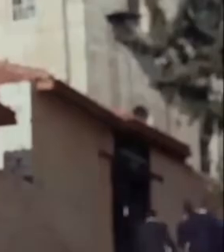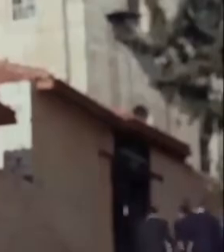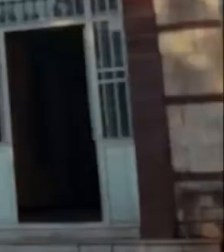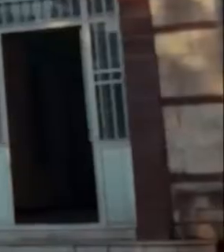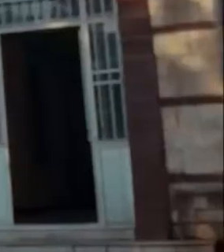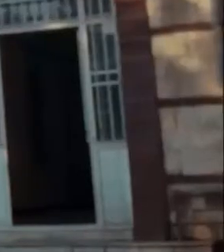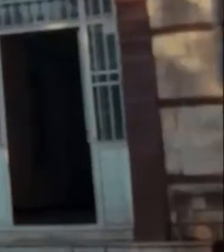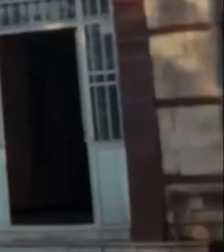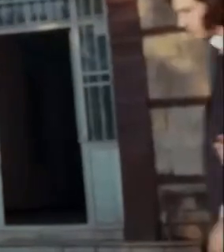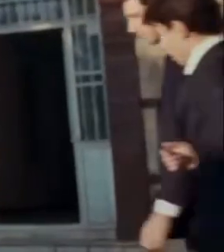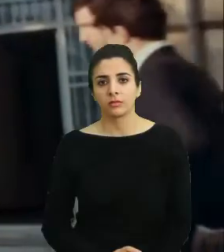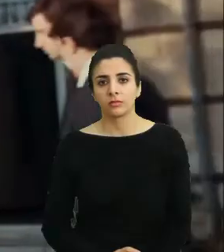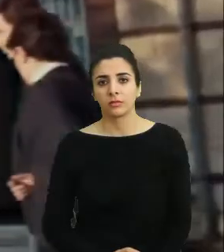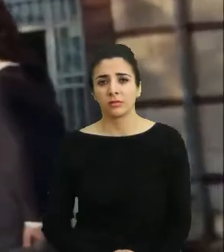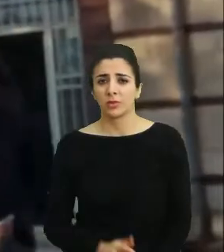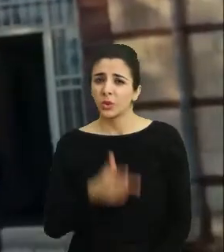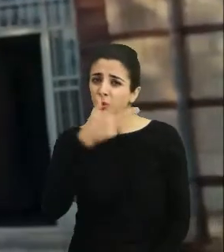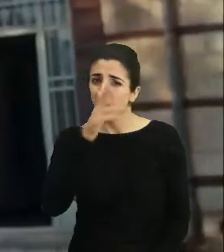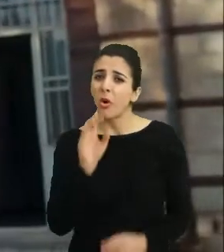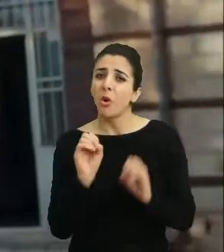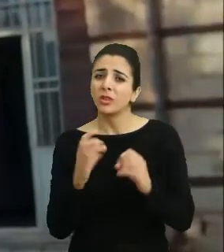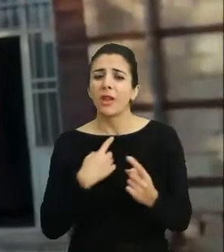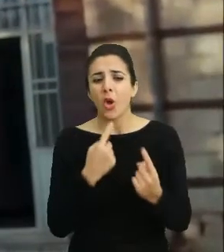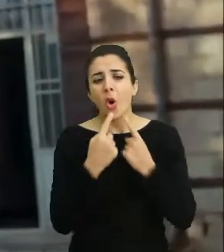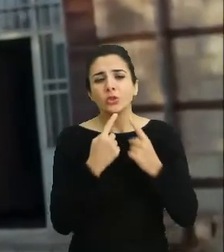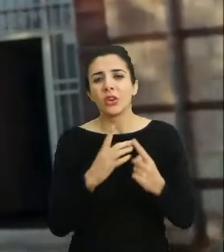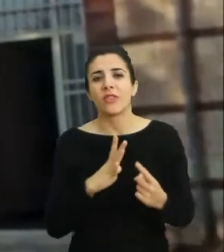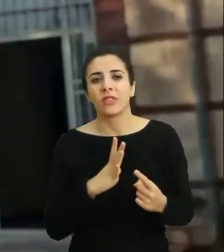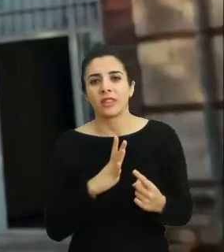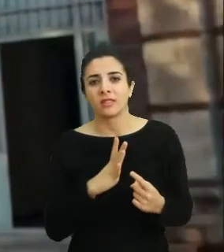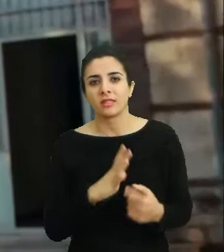Kahramanla Cahit bahçede geziniyorlar. Kusura bakmayın hocam, biz konuşuyorduk ya.